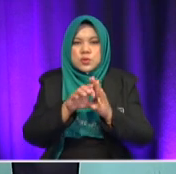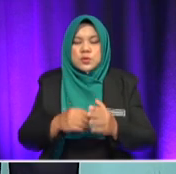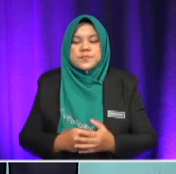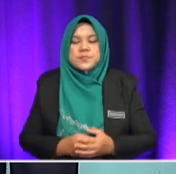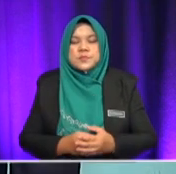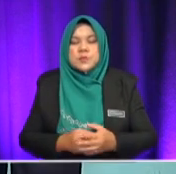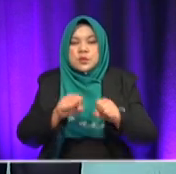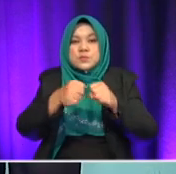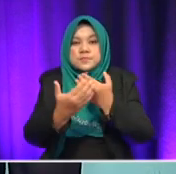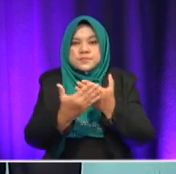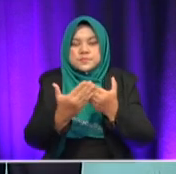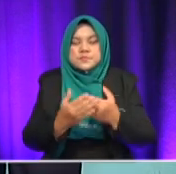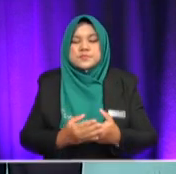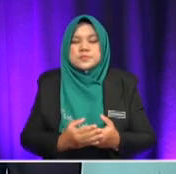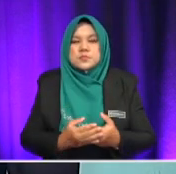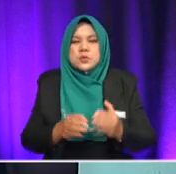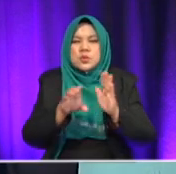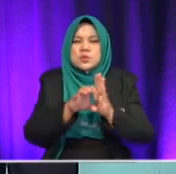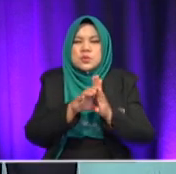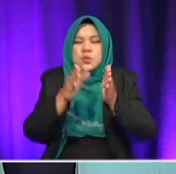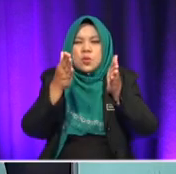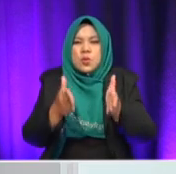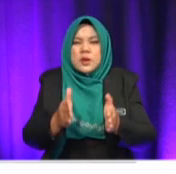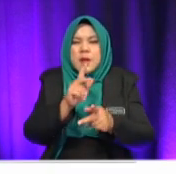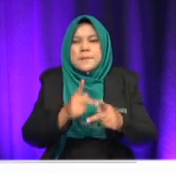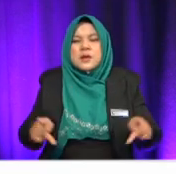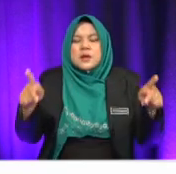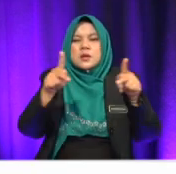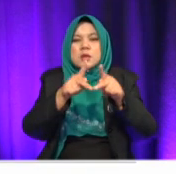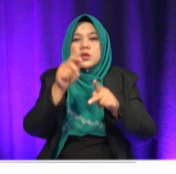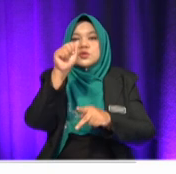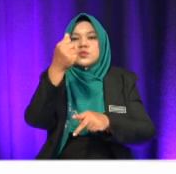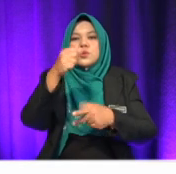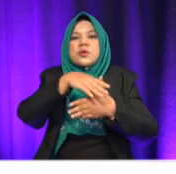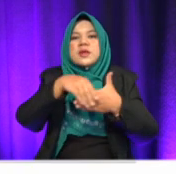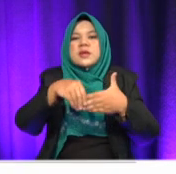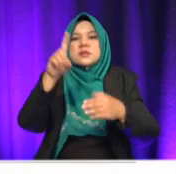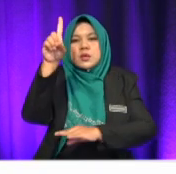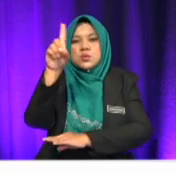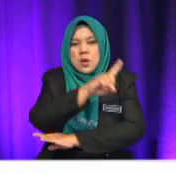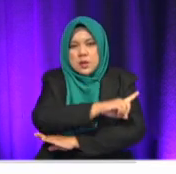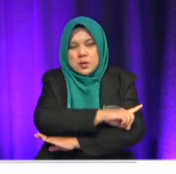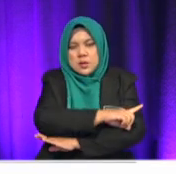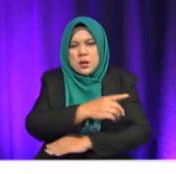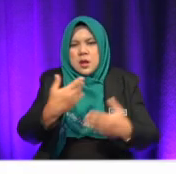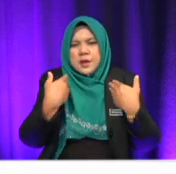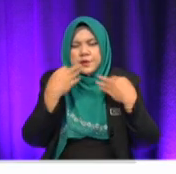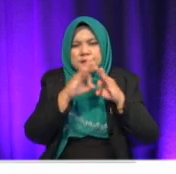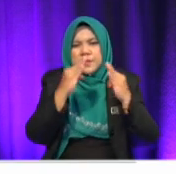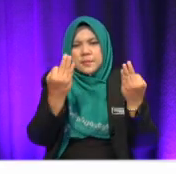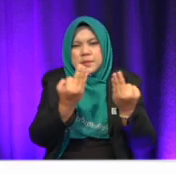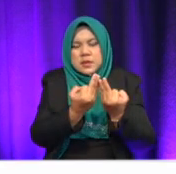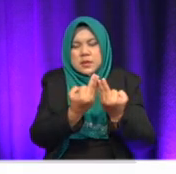contoh fakir ini yaitu orang yang memerlukan 10 Ringgit sehari nah dia ada family dia perlu kasih Rp10.000 sehari